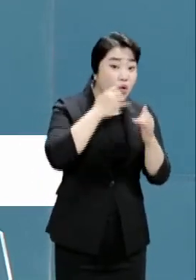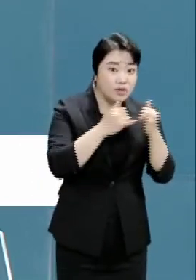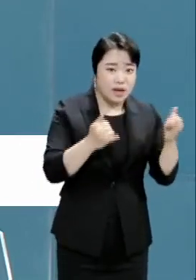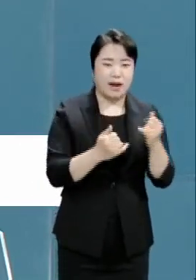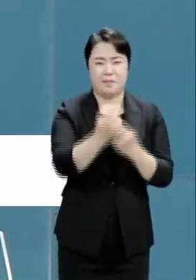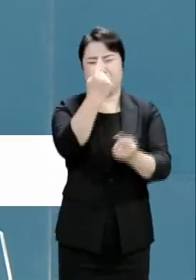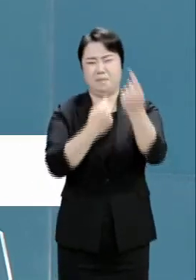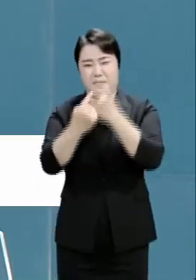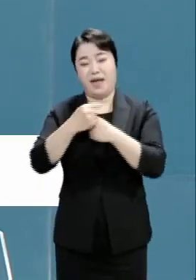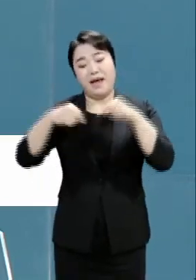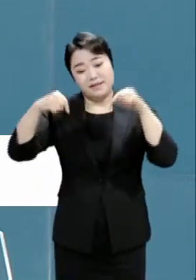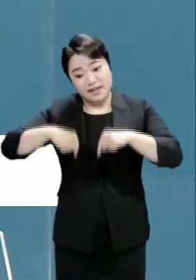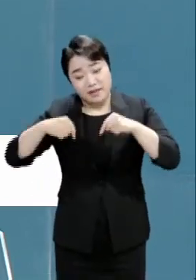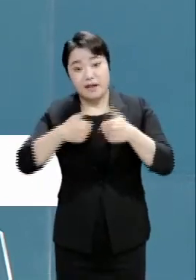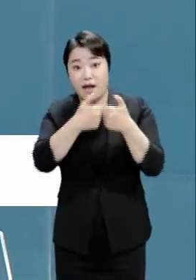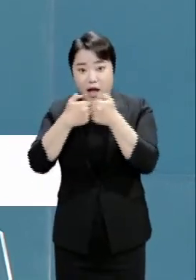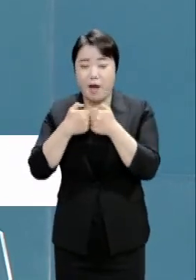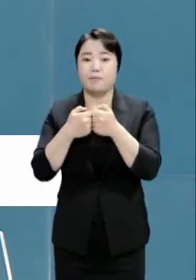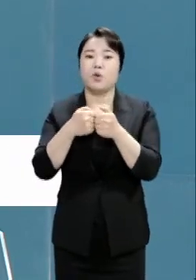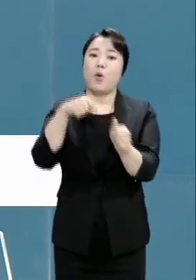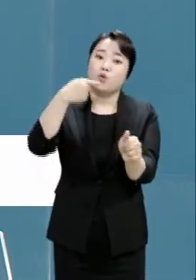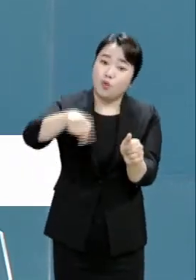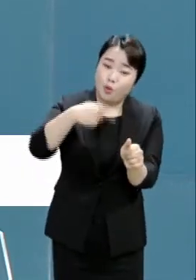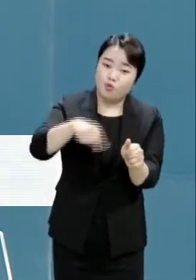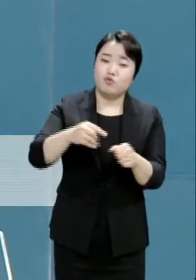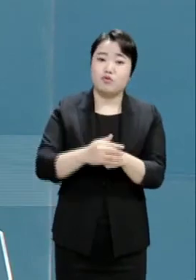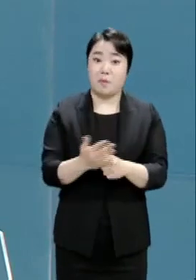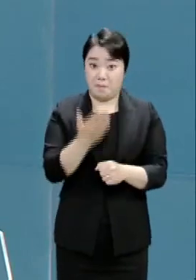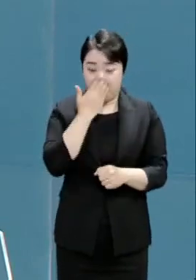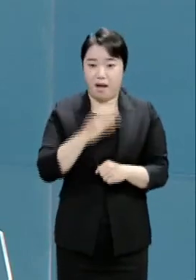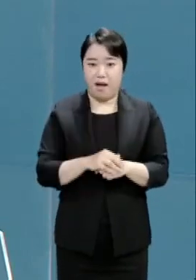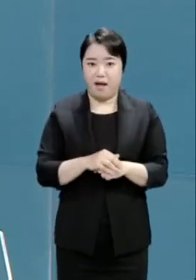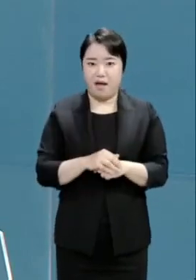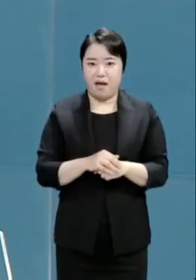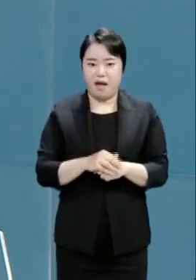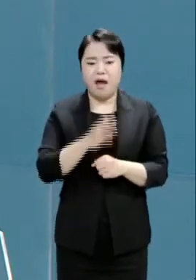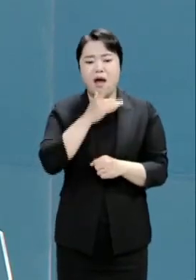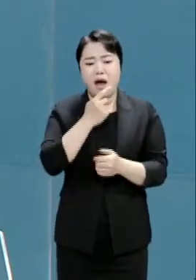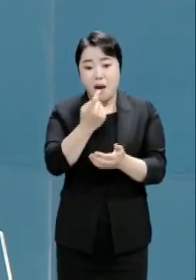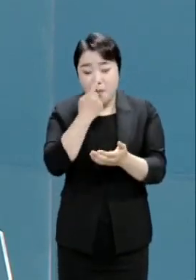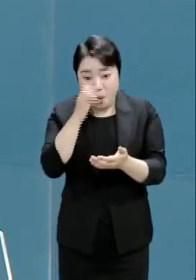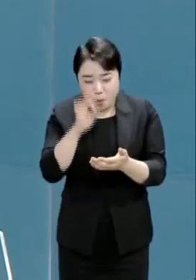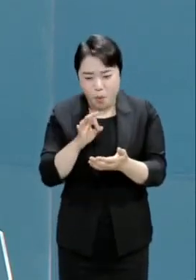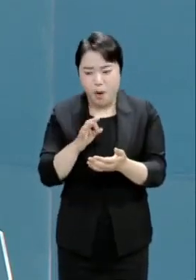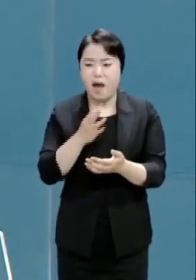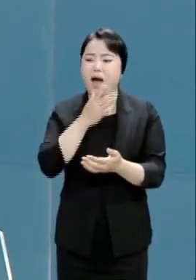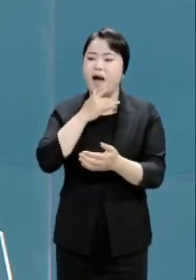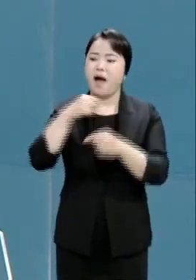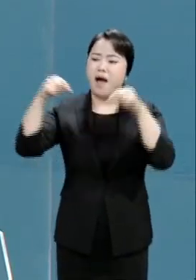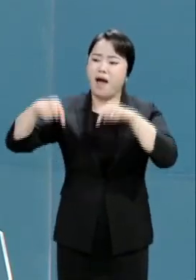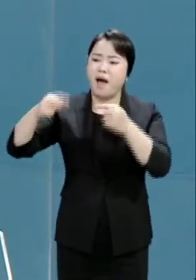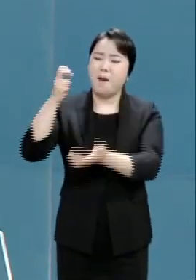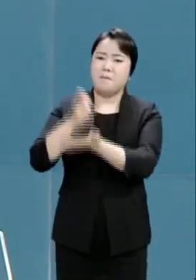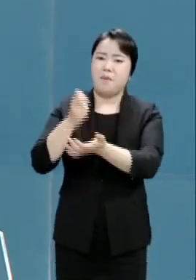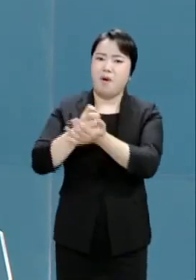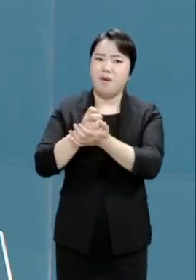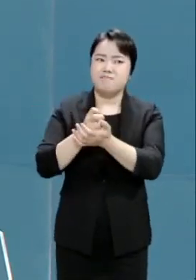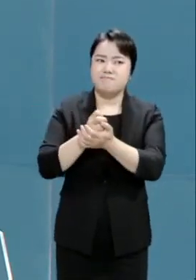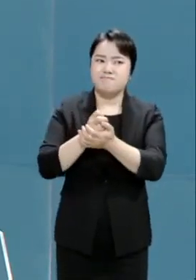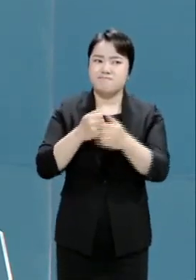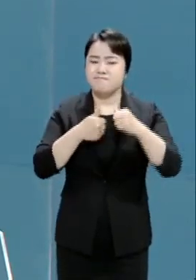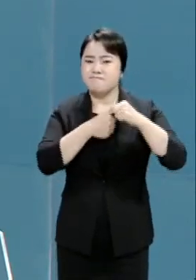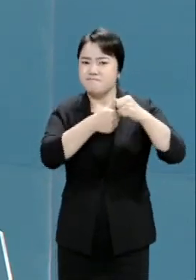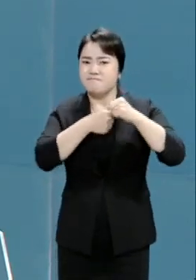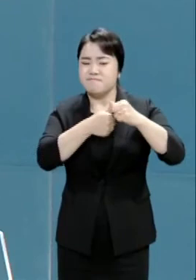오셔갖고 상담, 교육 그다음에 이제 이걸 하시다 보면은 법률적으로 다툼을 해야 되는 경우가 있잖아요. 이제 그런 경우도